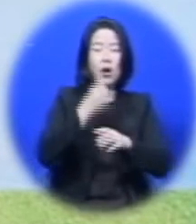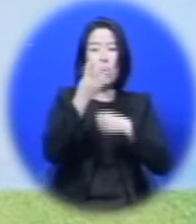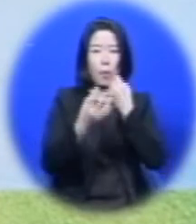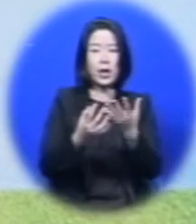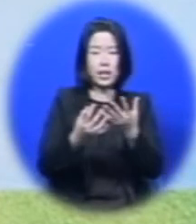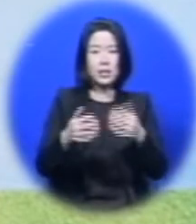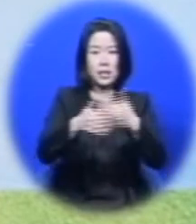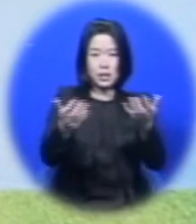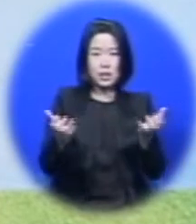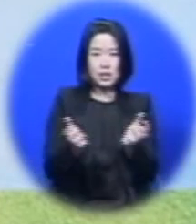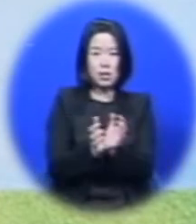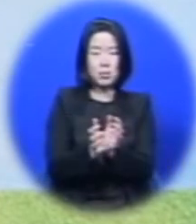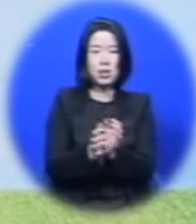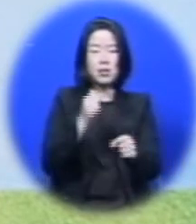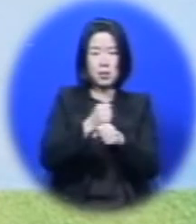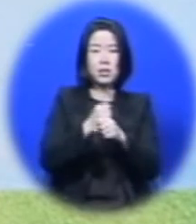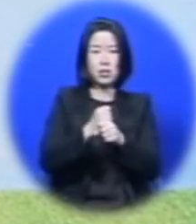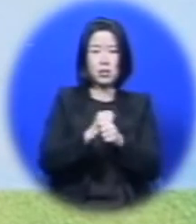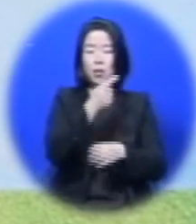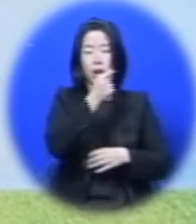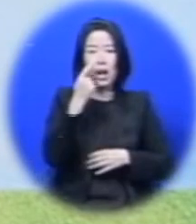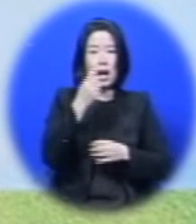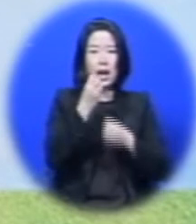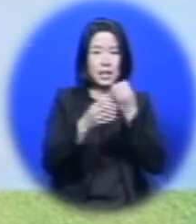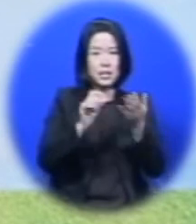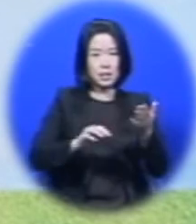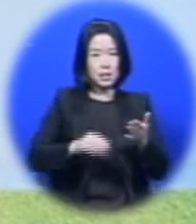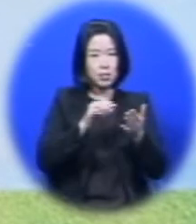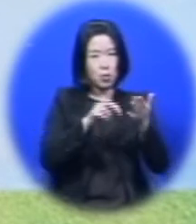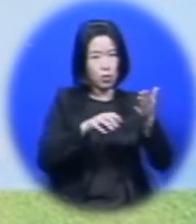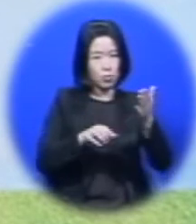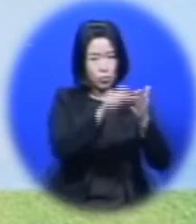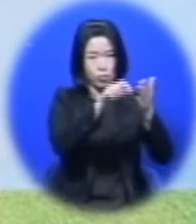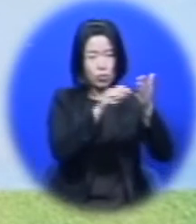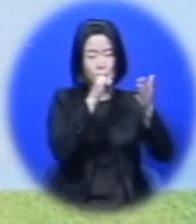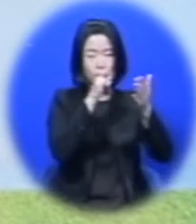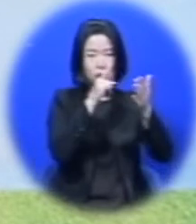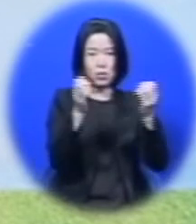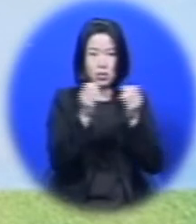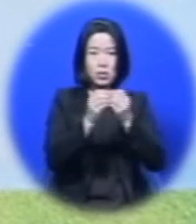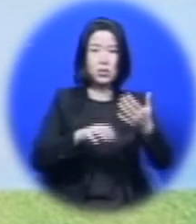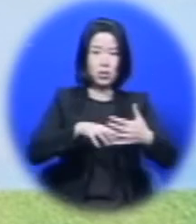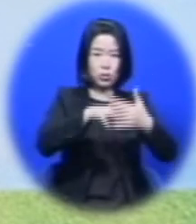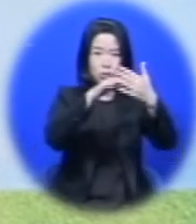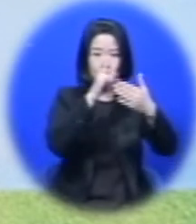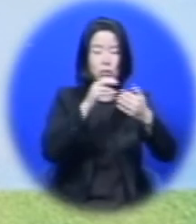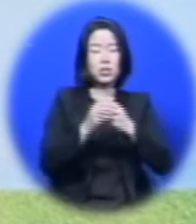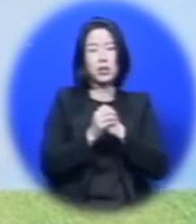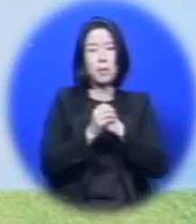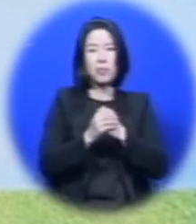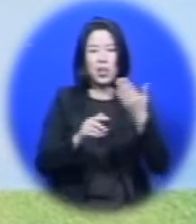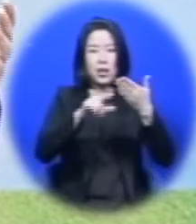고백하는 사람들이 간증을 한번 우리가 같이 올려봅시다. 매일매일 그렇게 살아보면서